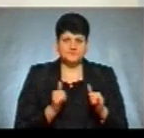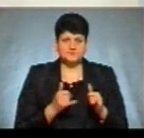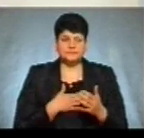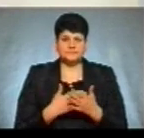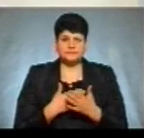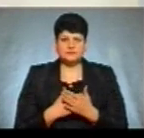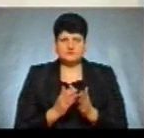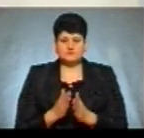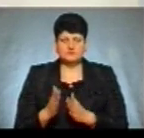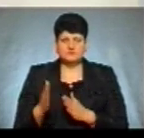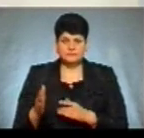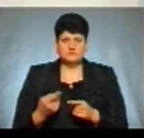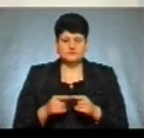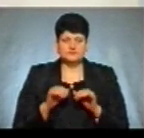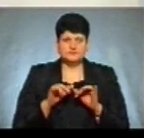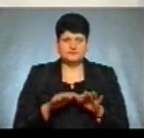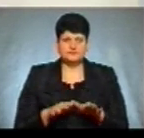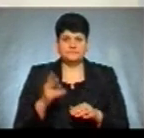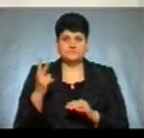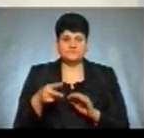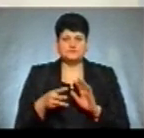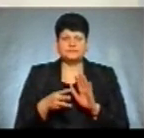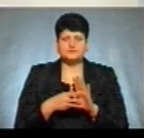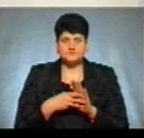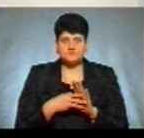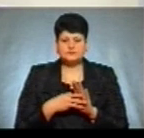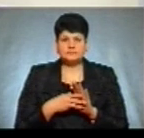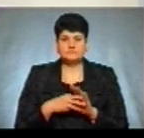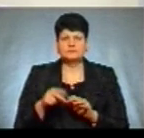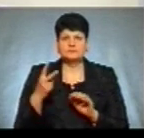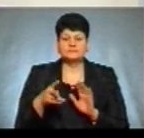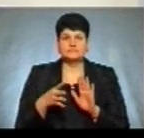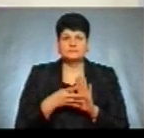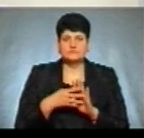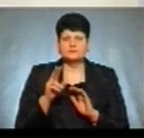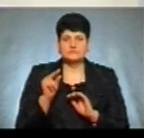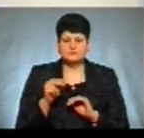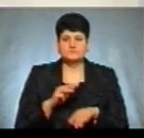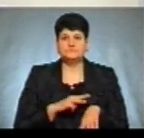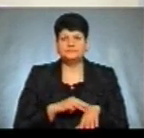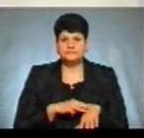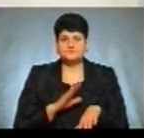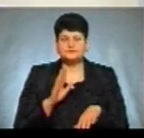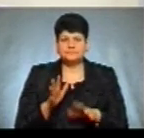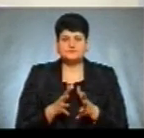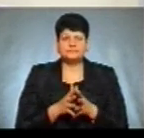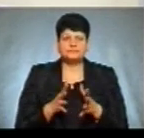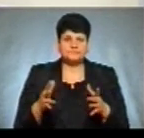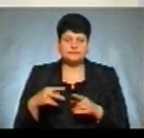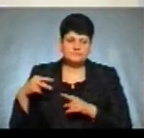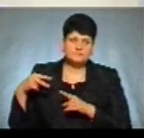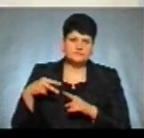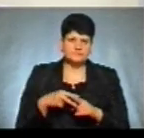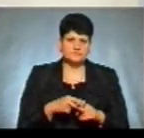громадський порядок в такі процеси. 28-29 числа поліція буде найбільш навантажена